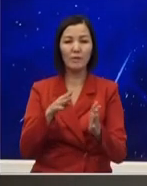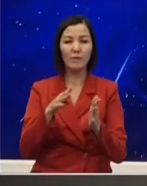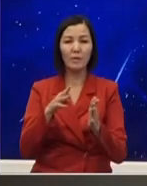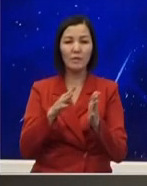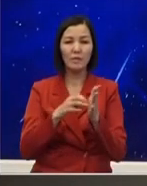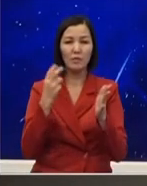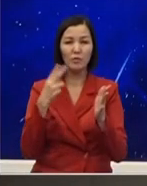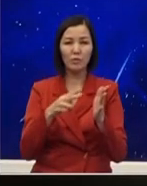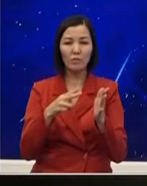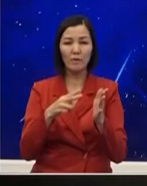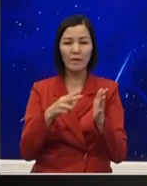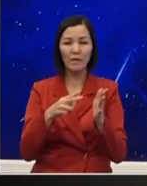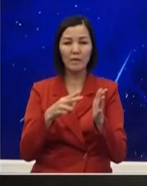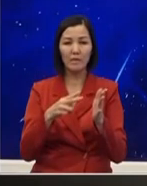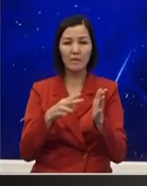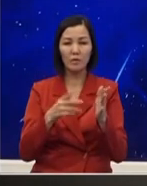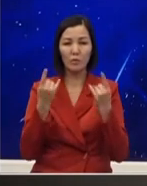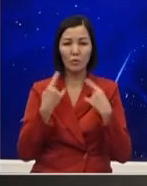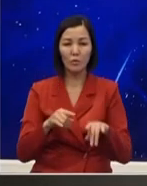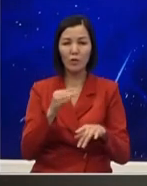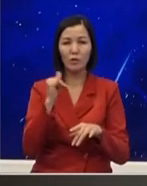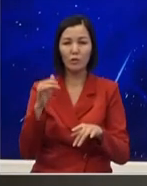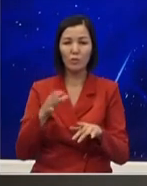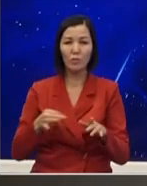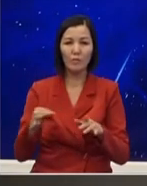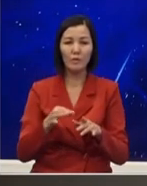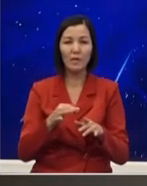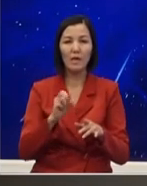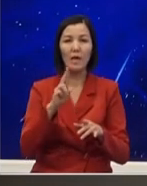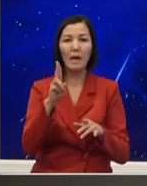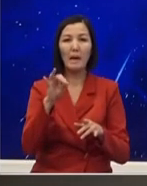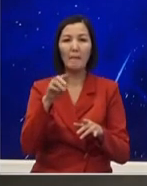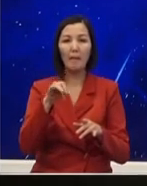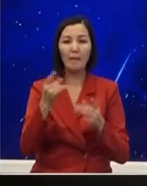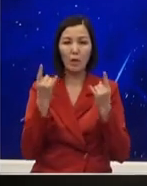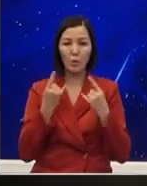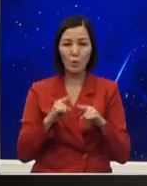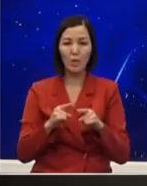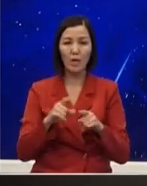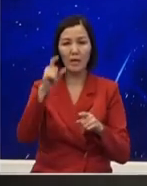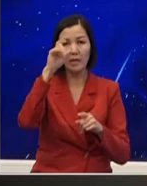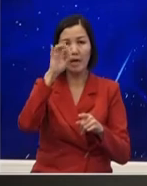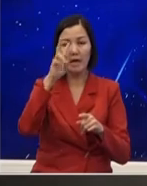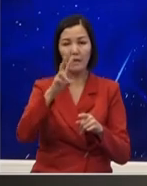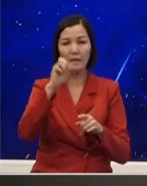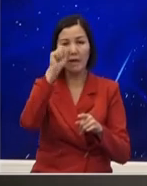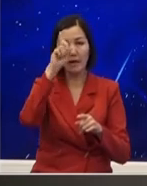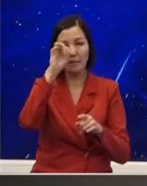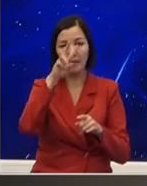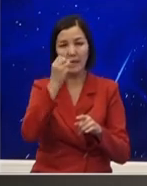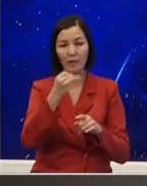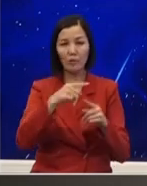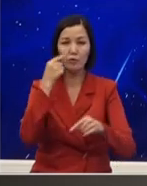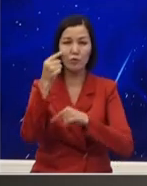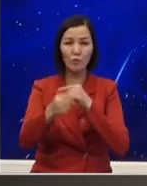жылдар аралығында өмір сүрген. Ол бұрынғы Жетісу облысы Қапалы өзі Алтынемел өңірінде дүниеге келген хан Абылайдың шөбересі. Онымен өз